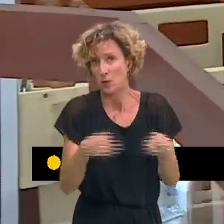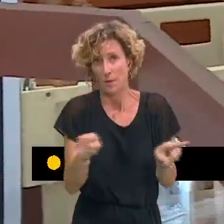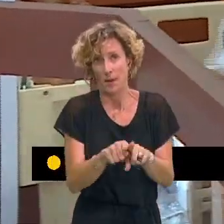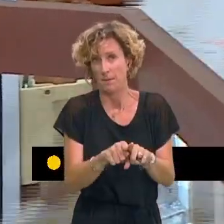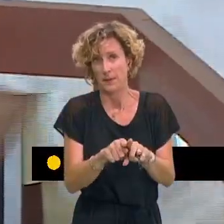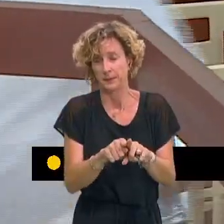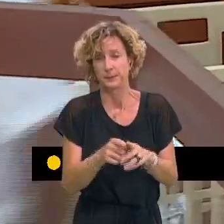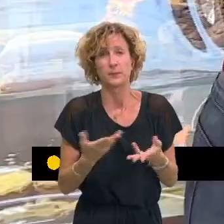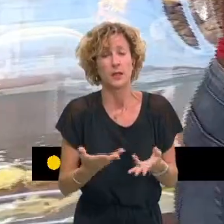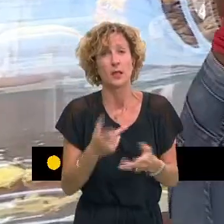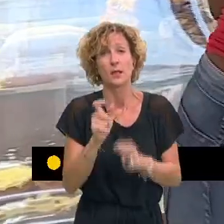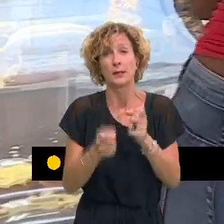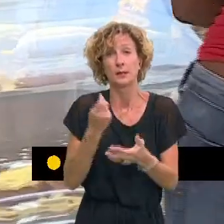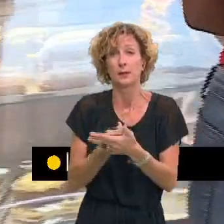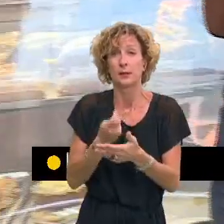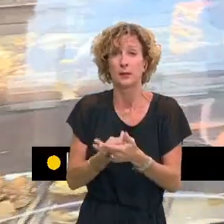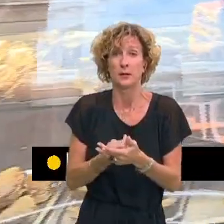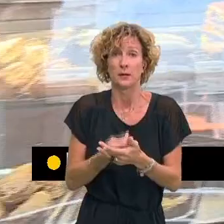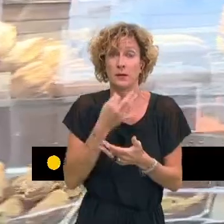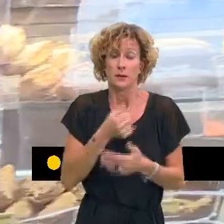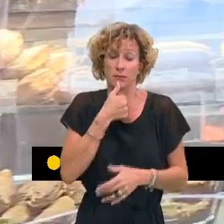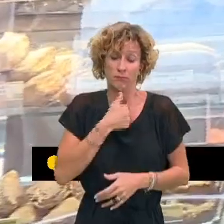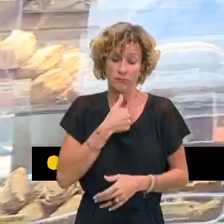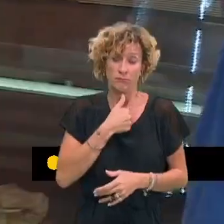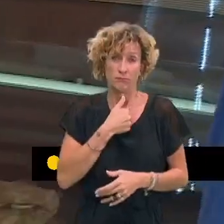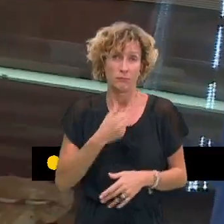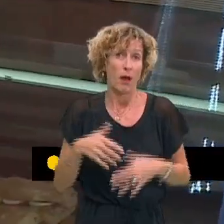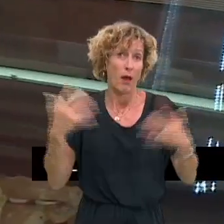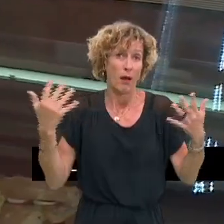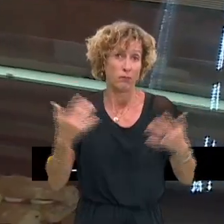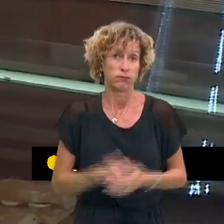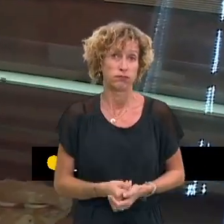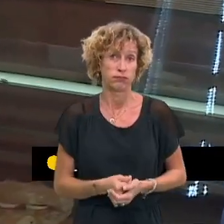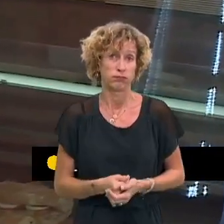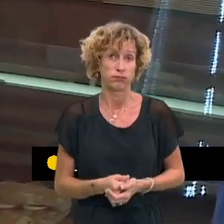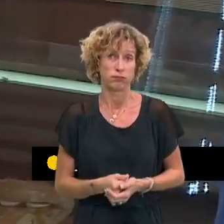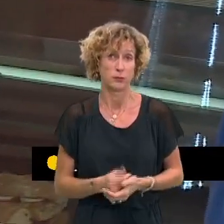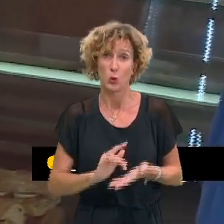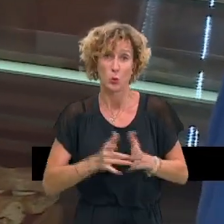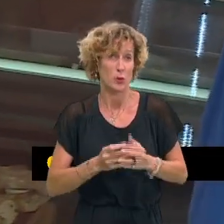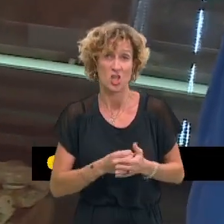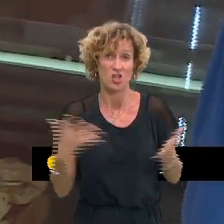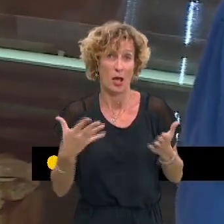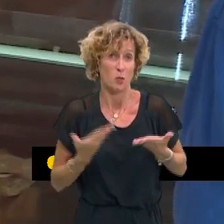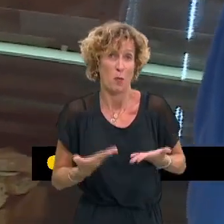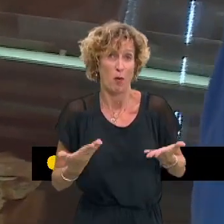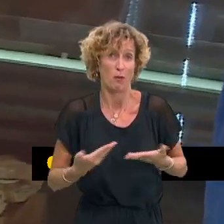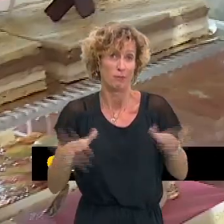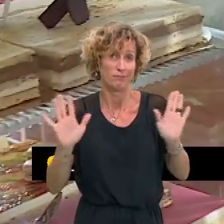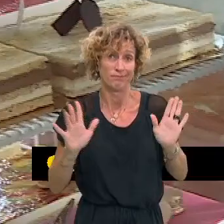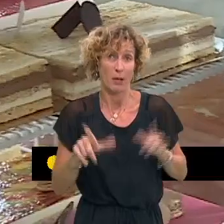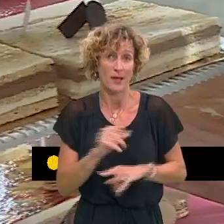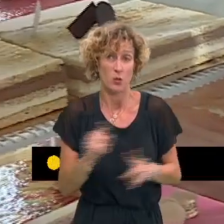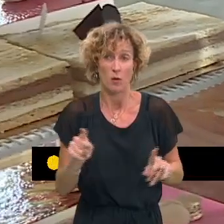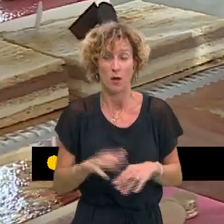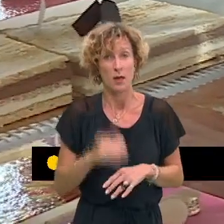l'année. Les consommateurs finissent par être résignés. Toutes les chères en ce moment, donc on n'a pas le choix. Si on